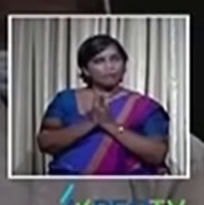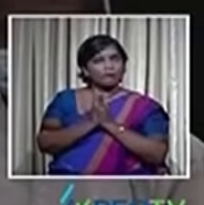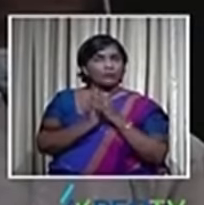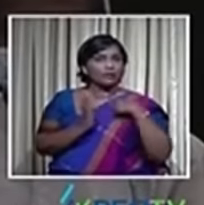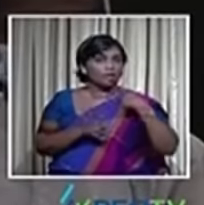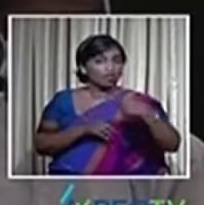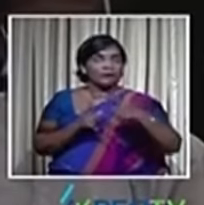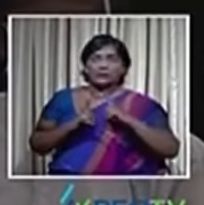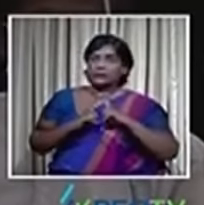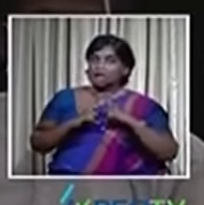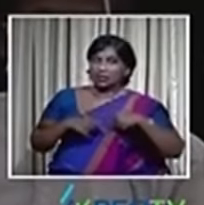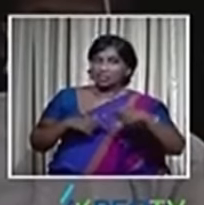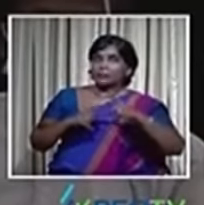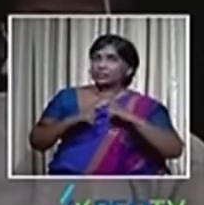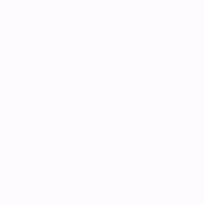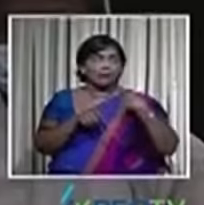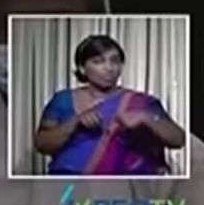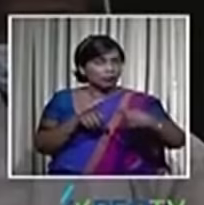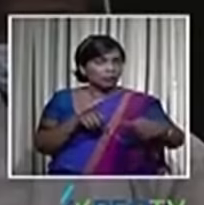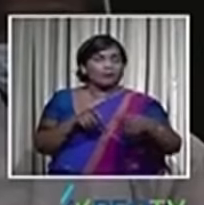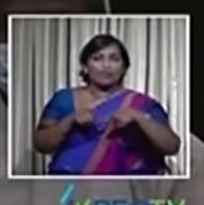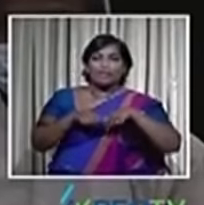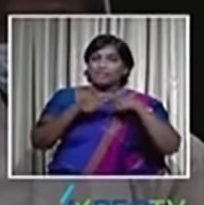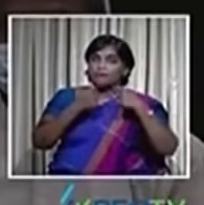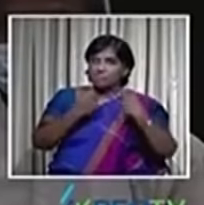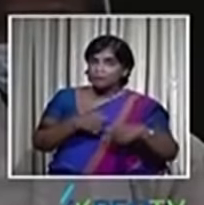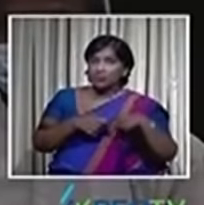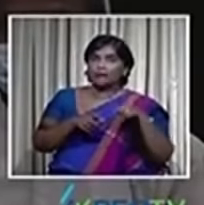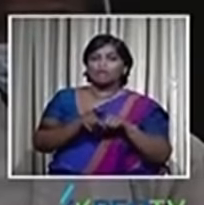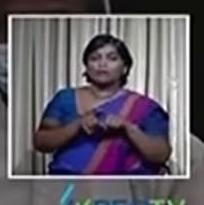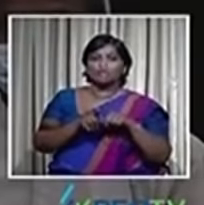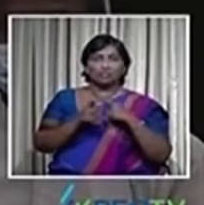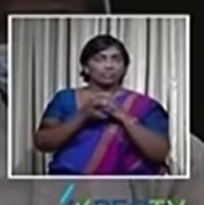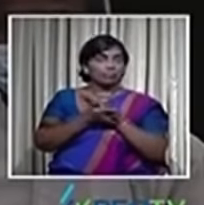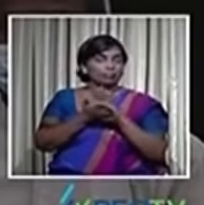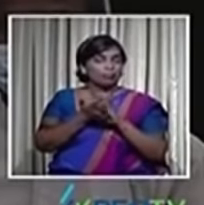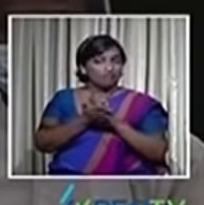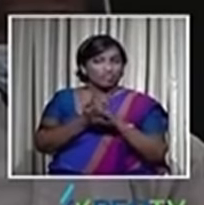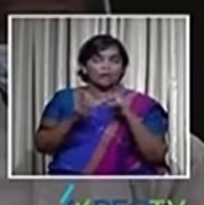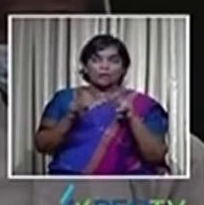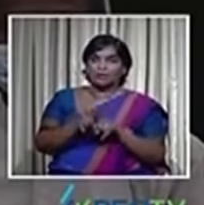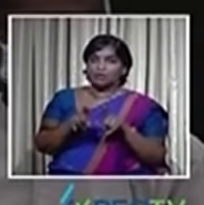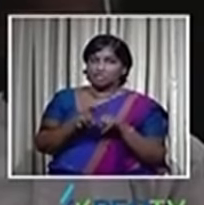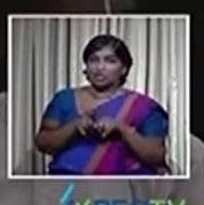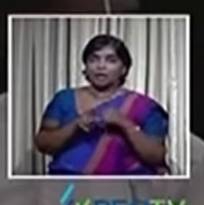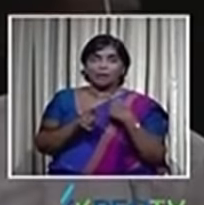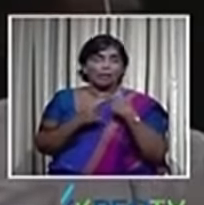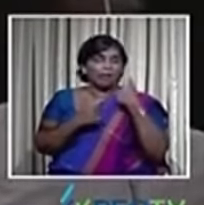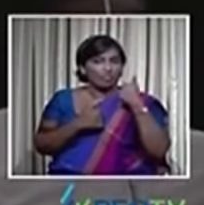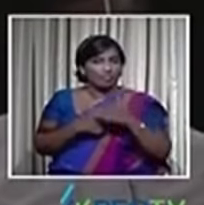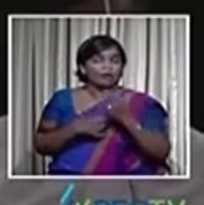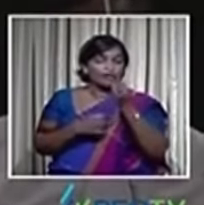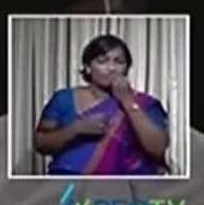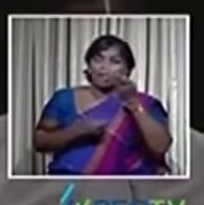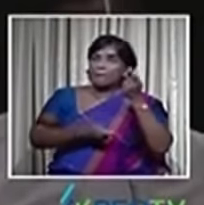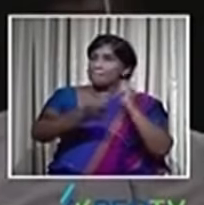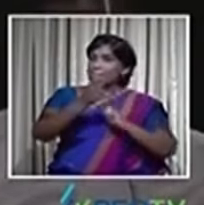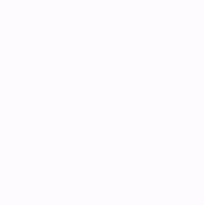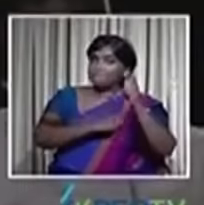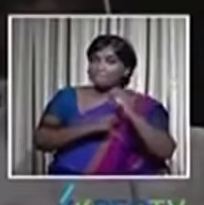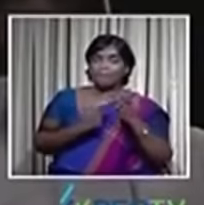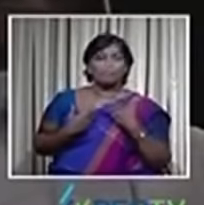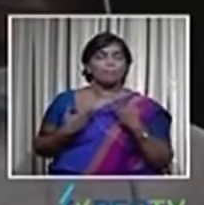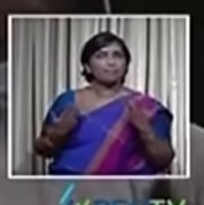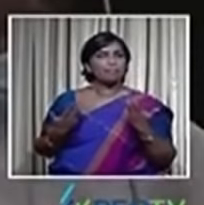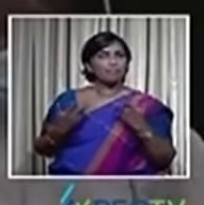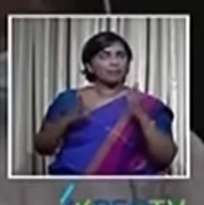ஒரு சூழ்நிலையில் இன்று மக்கள் இருக்கிறார்கள். அல்லது அத்தியாவசிய பொருட்களை பெற்றுக்கொள்ள முடியாமல் இருக்கின்ற அந்த மக்களுக்கு இந்த